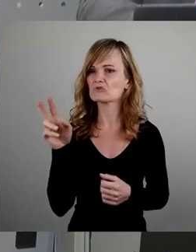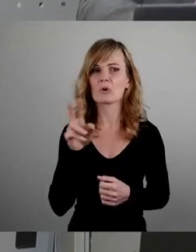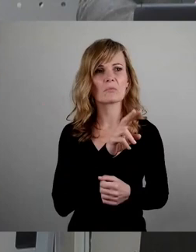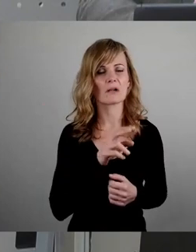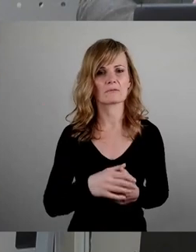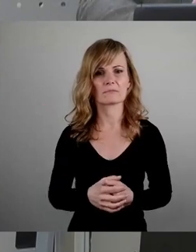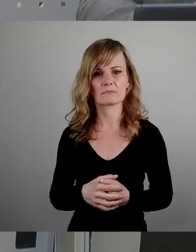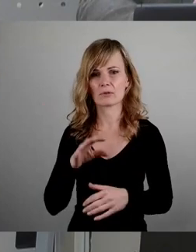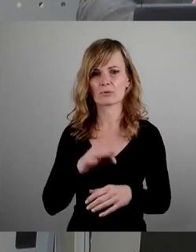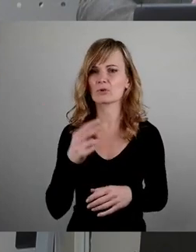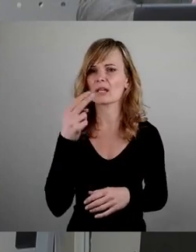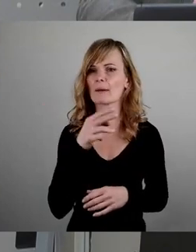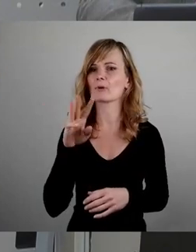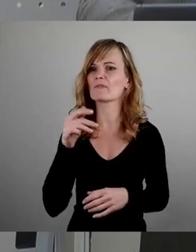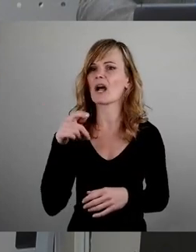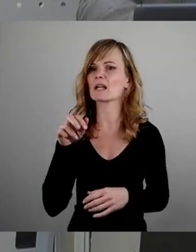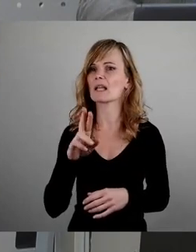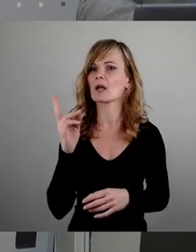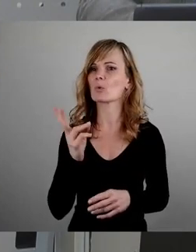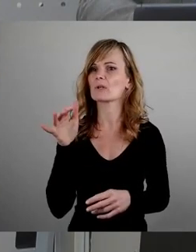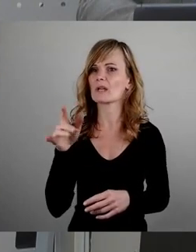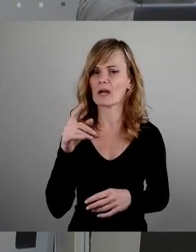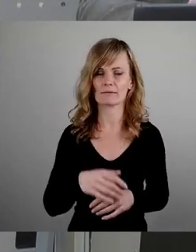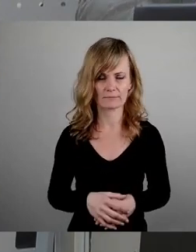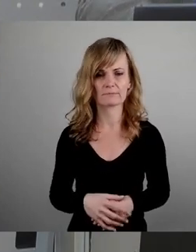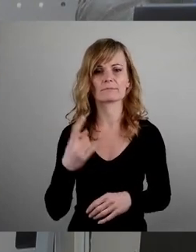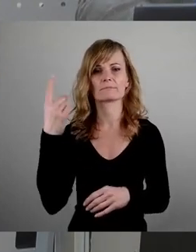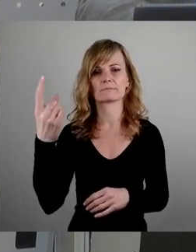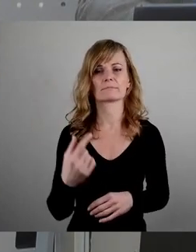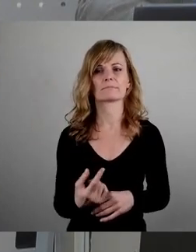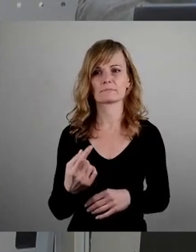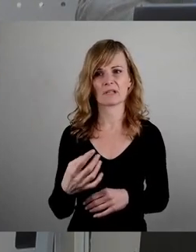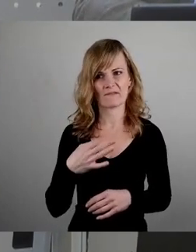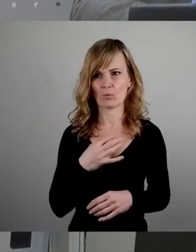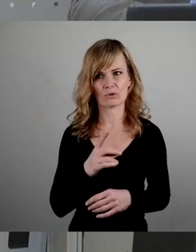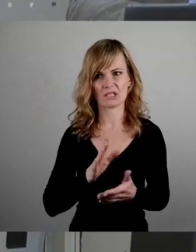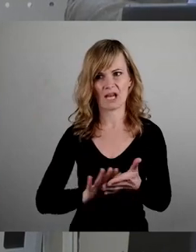Dr. Herbert Wagner ist immer noch da. Auch er hat es uns nicht einfach gemacht.